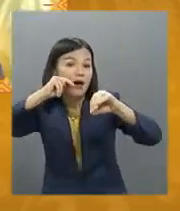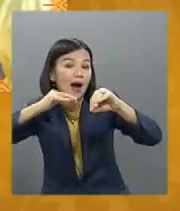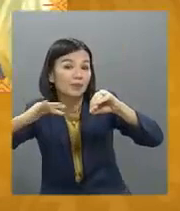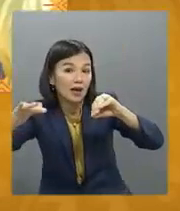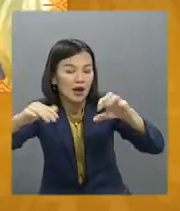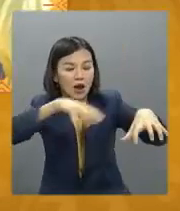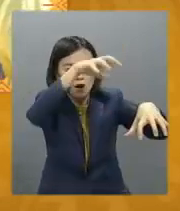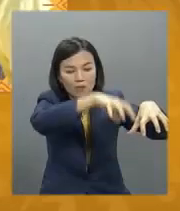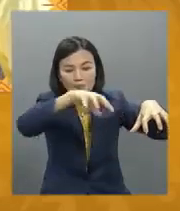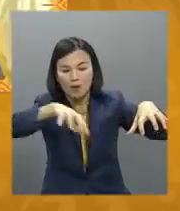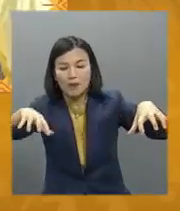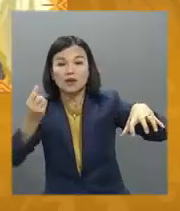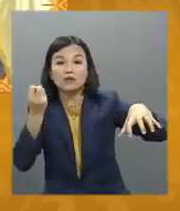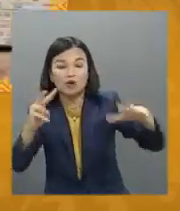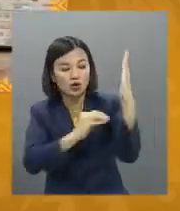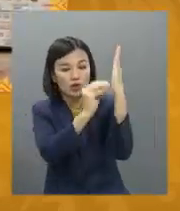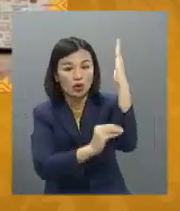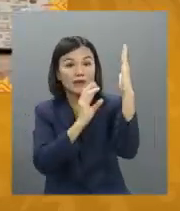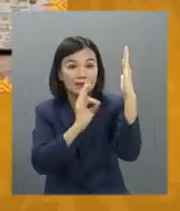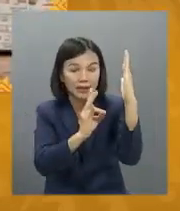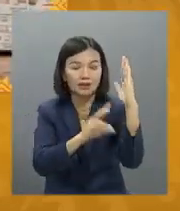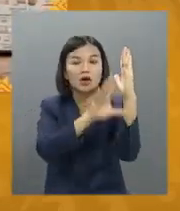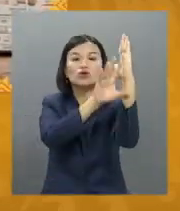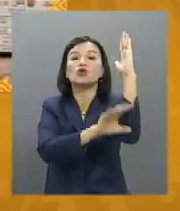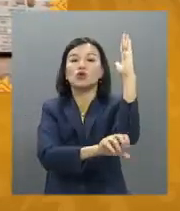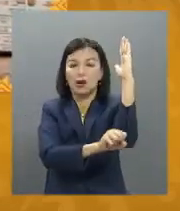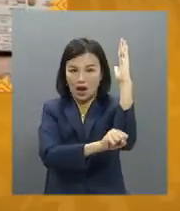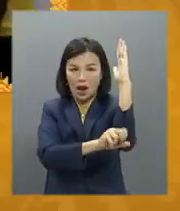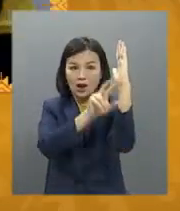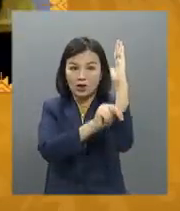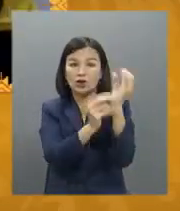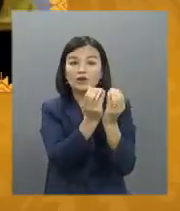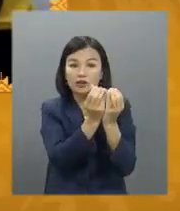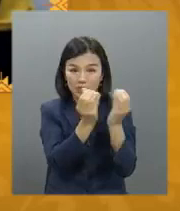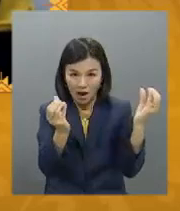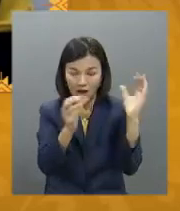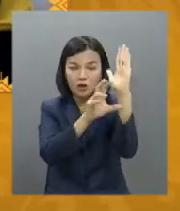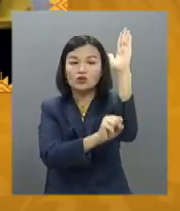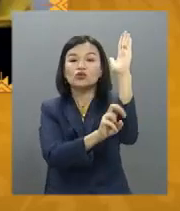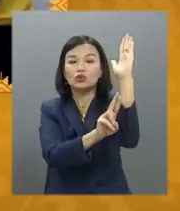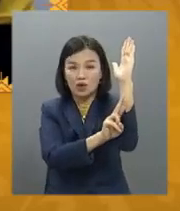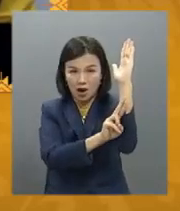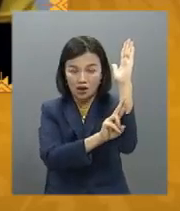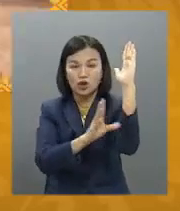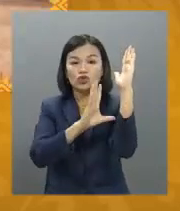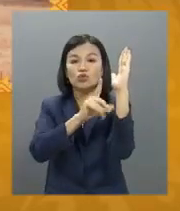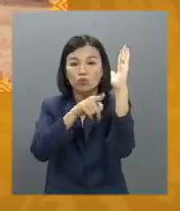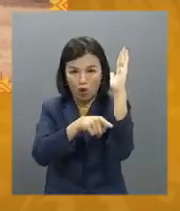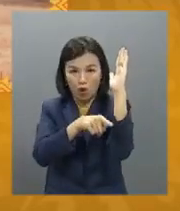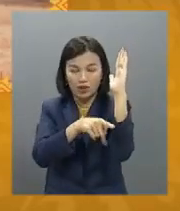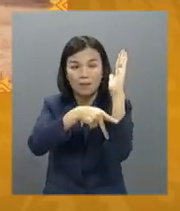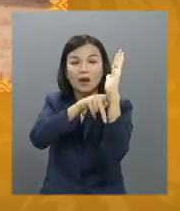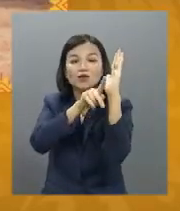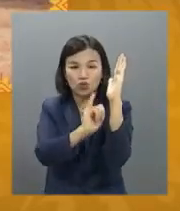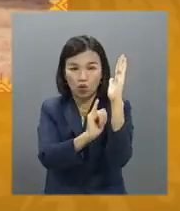จังหวัดที่มีพื้นที่ติดทะเลจำนวน12แห่งใน7จังหวัดได้แก่สงขลานครศรีธรรมราชสุ